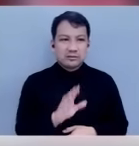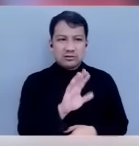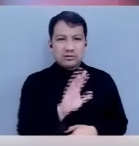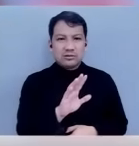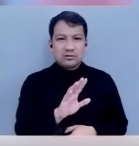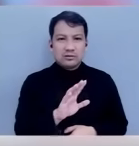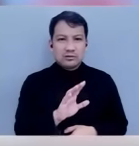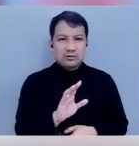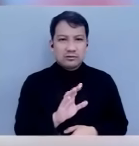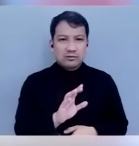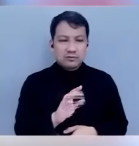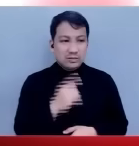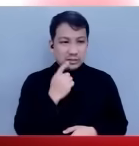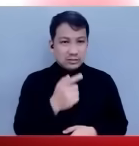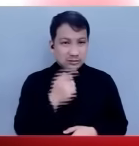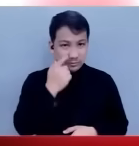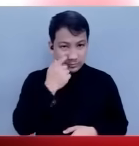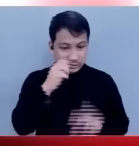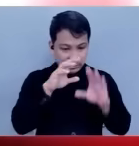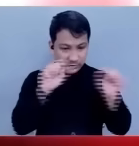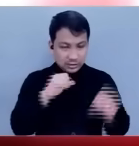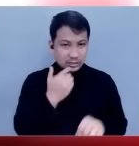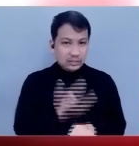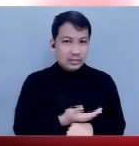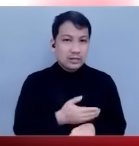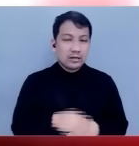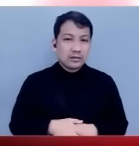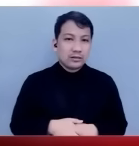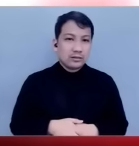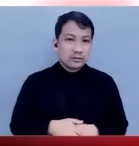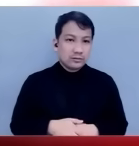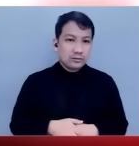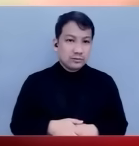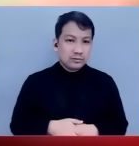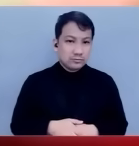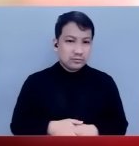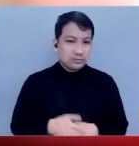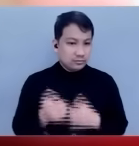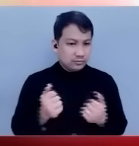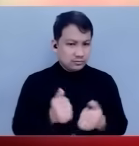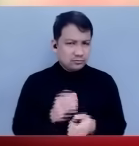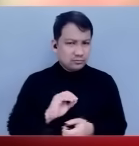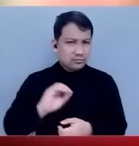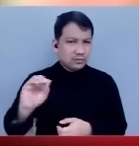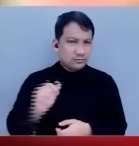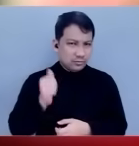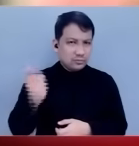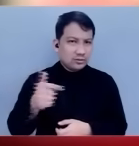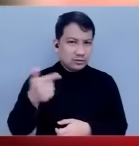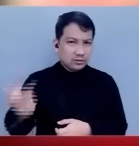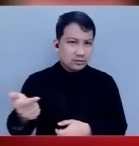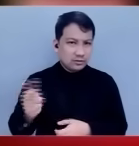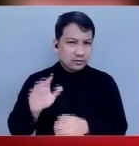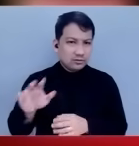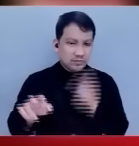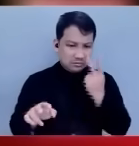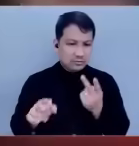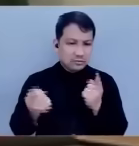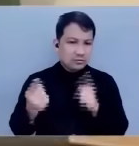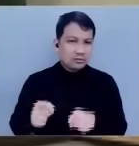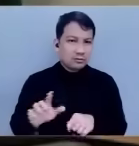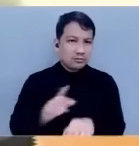Inday. Anak kita. Ibigay mo na yung bayan sa kanila. And let us see what will happen to this